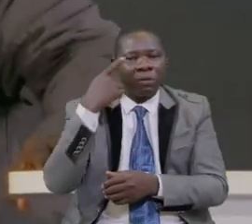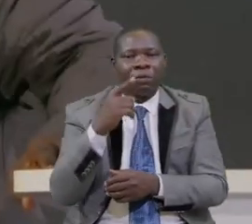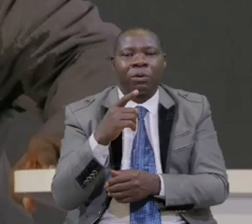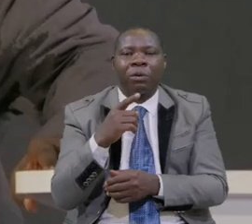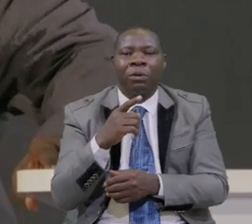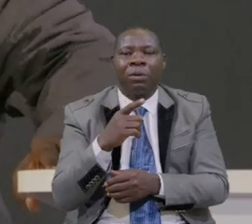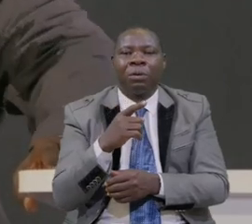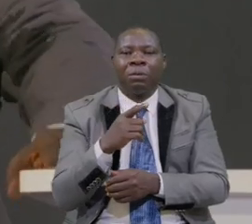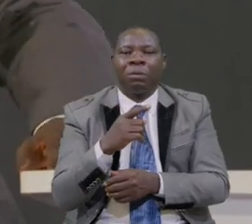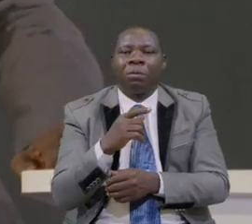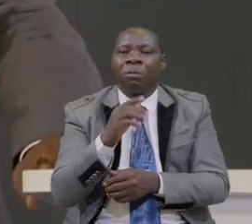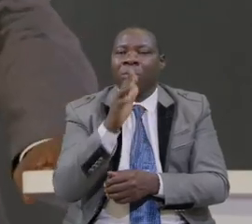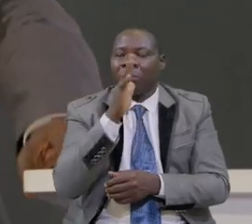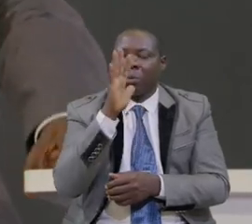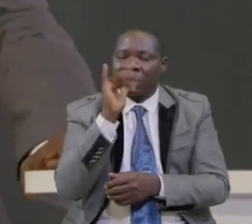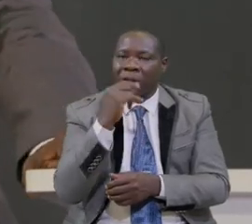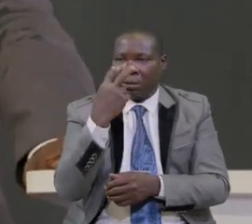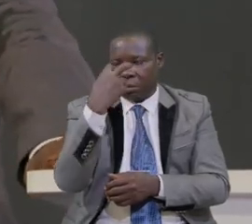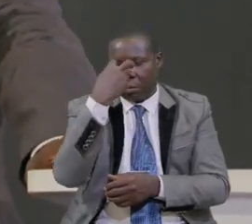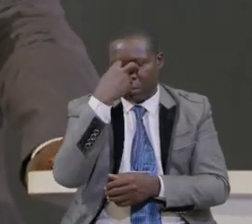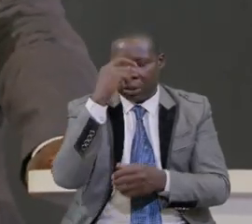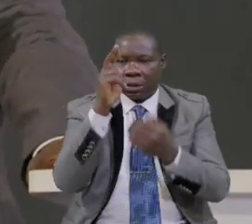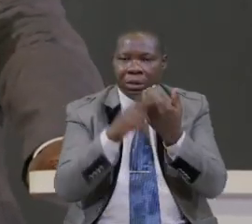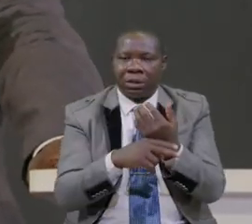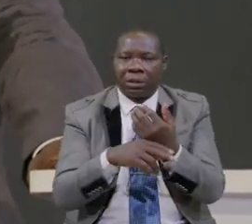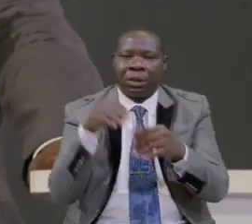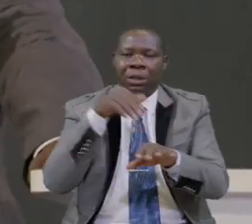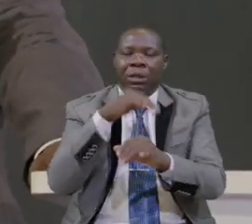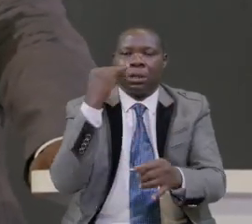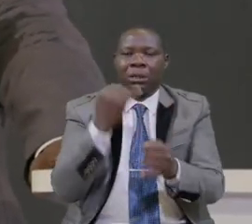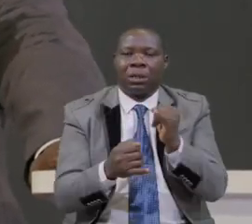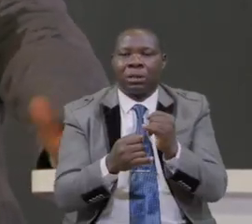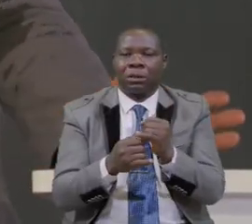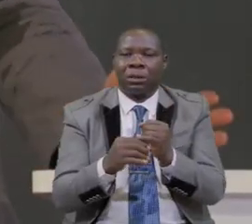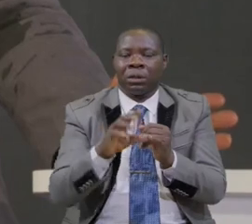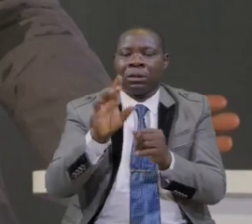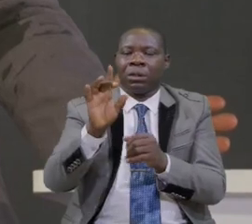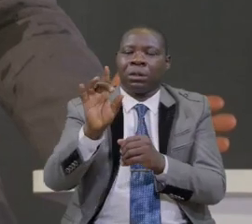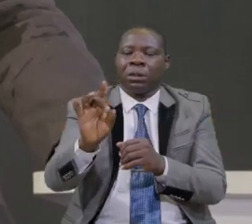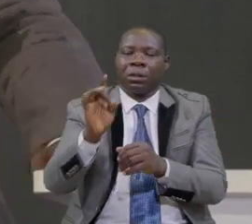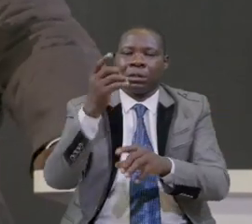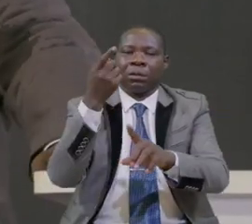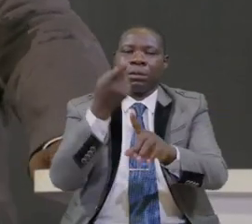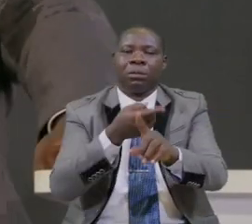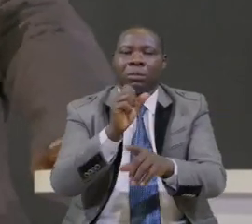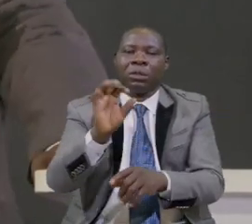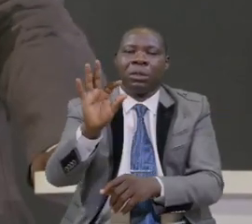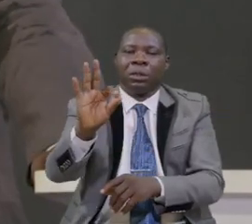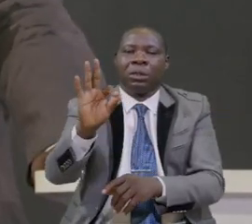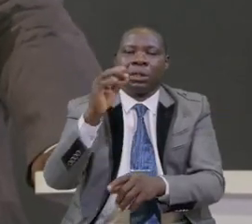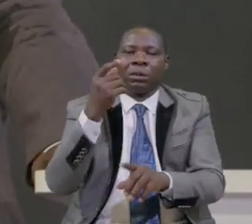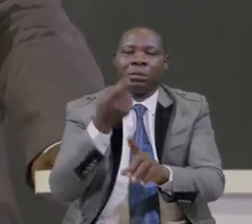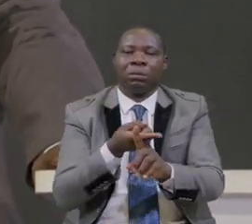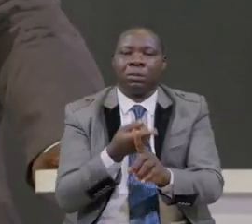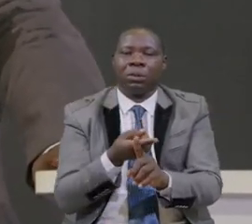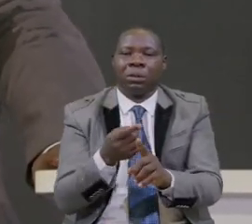pour l'aveuglement de la maman. Finalement, 8 mois, 9 mois maintenant,